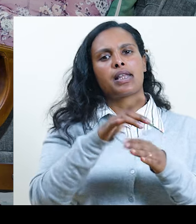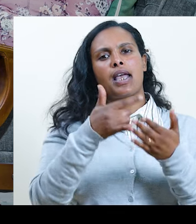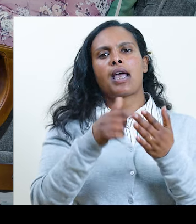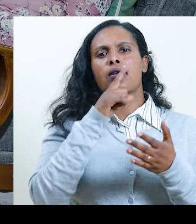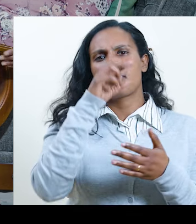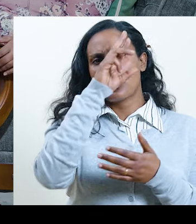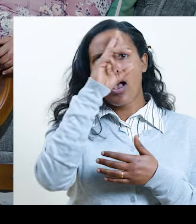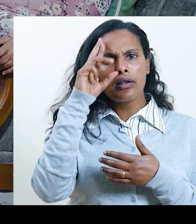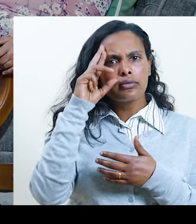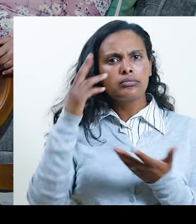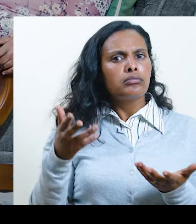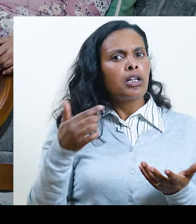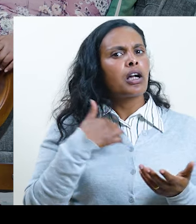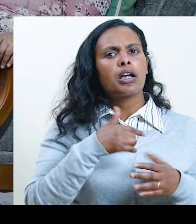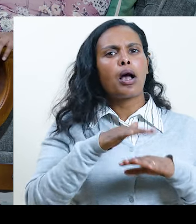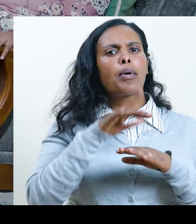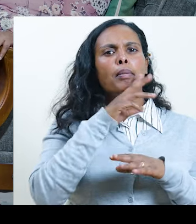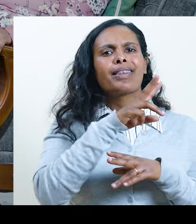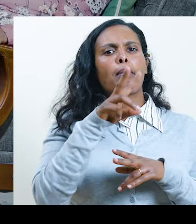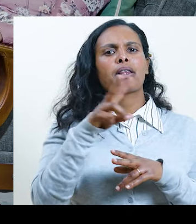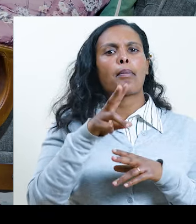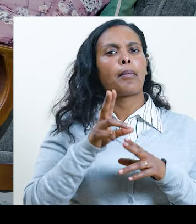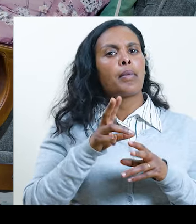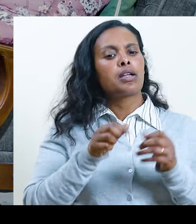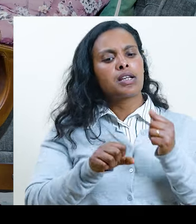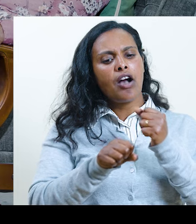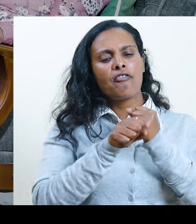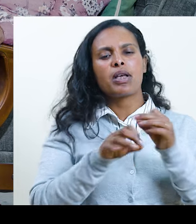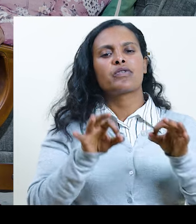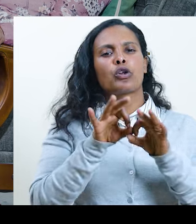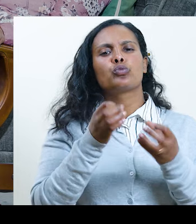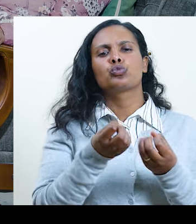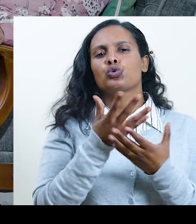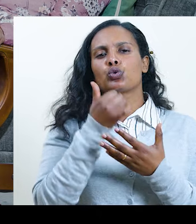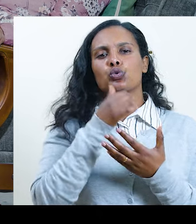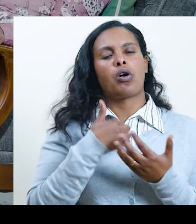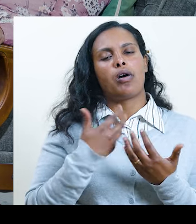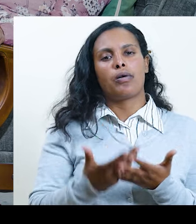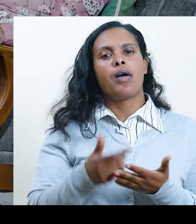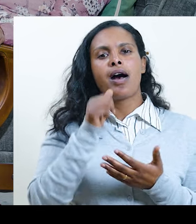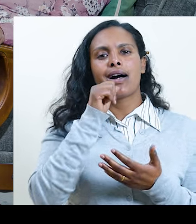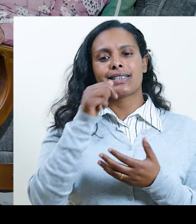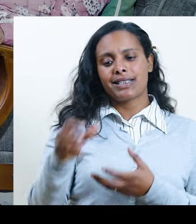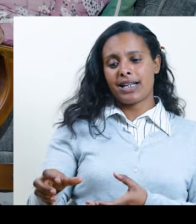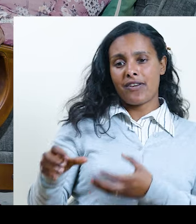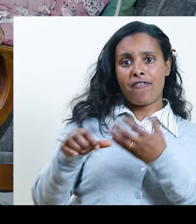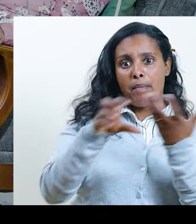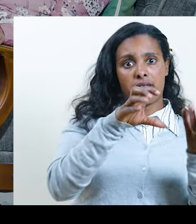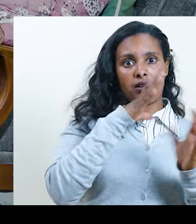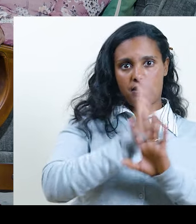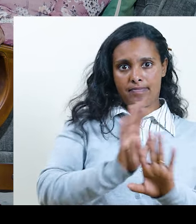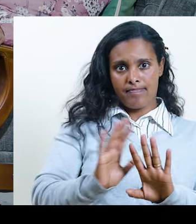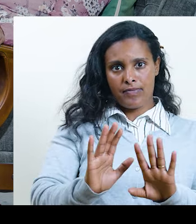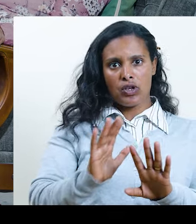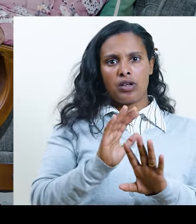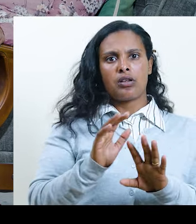መልክቴ ይሄ ነው ምክንያቱም ከኛ በላይ በጣም ድጋፍ የሚያስፈልጋቸው ሴቶች አሉ አሲድ ስለተደፋባት